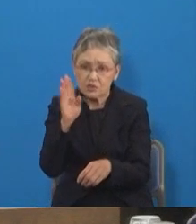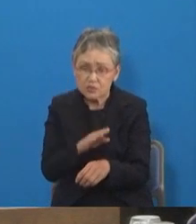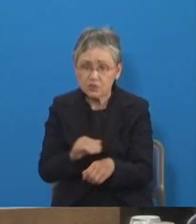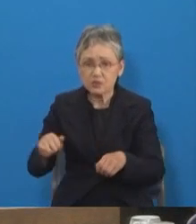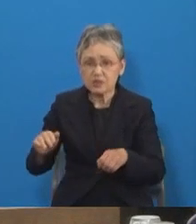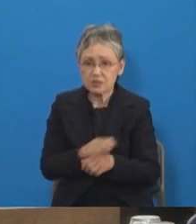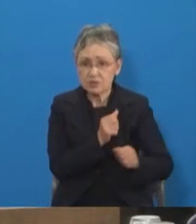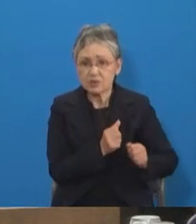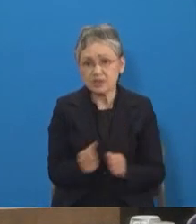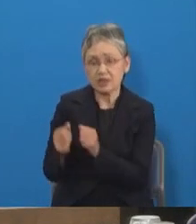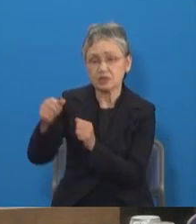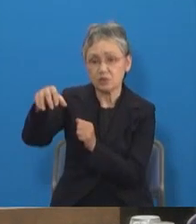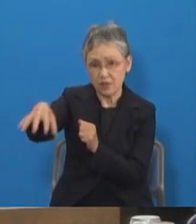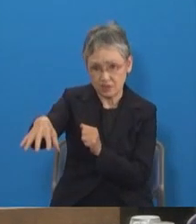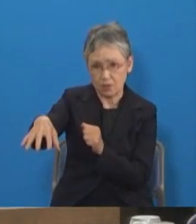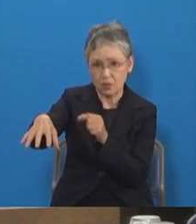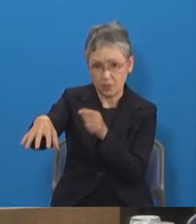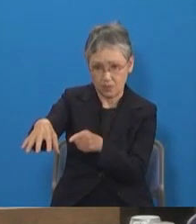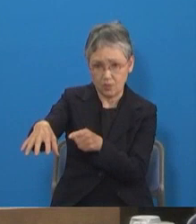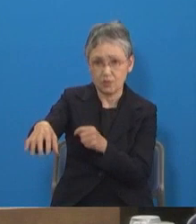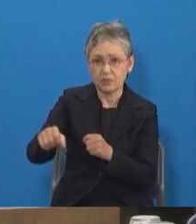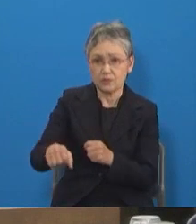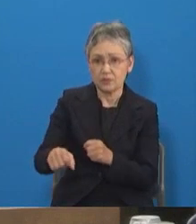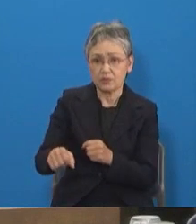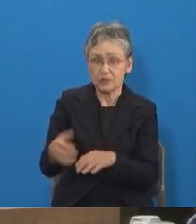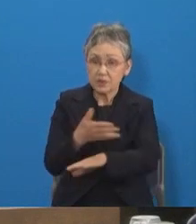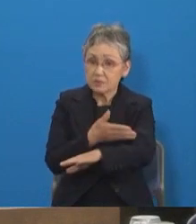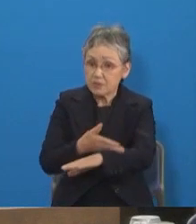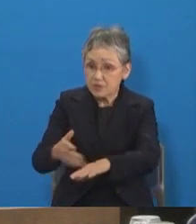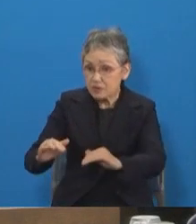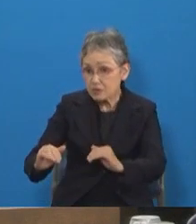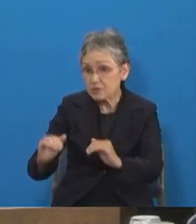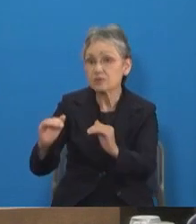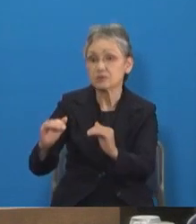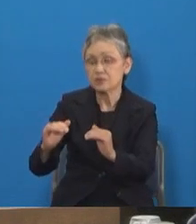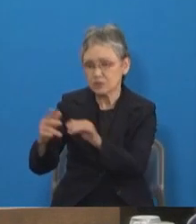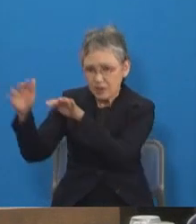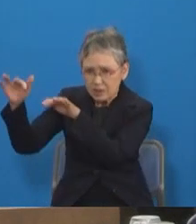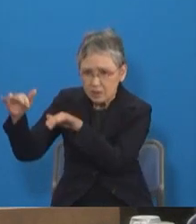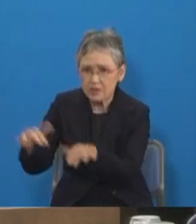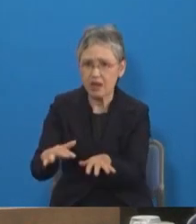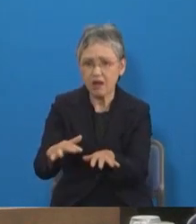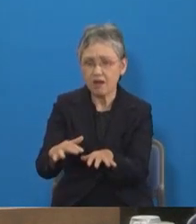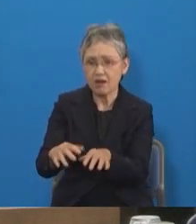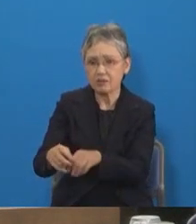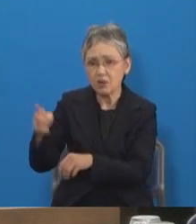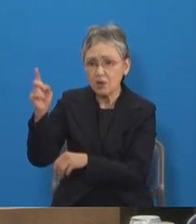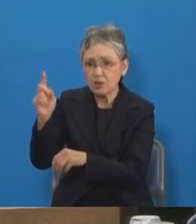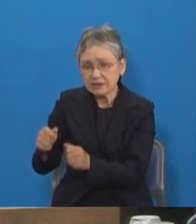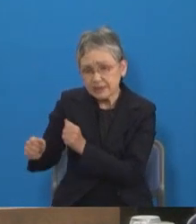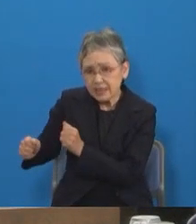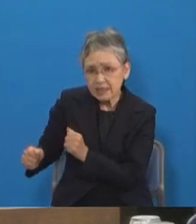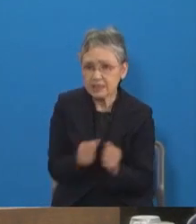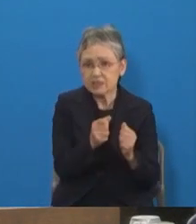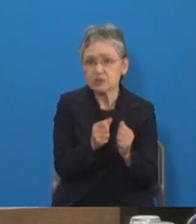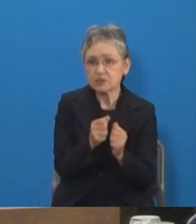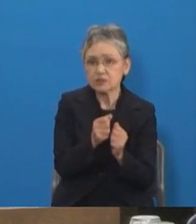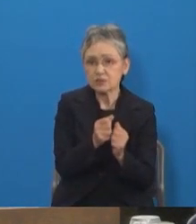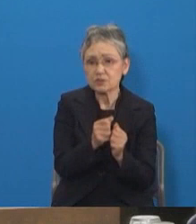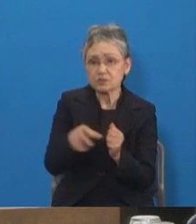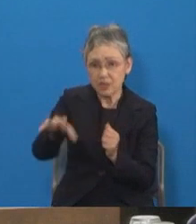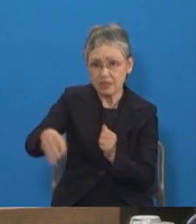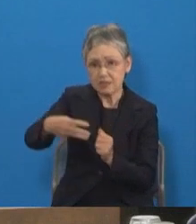難を図る場所として、水害、土砂災害の指定緊急避難場所が